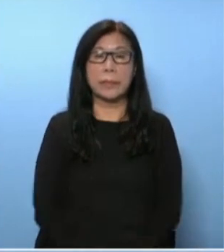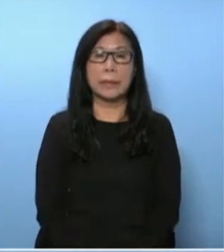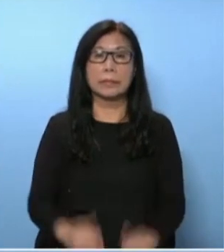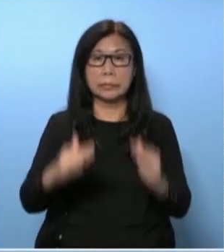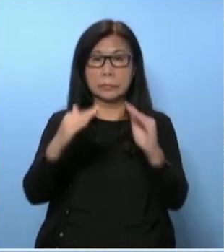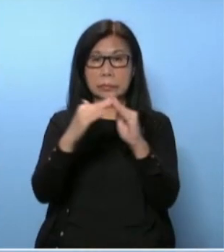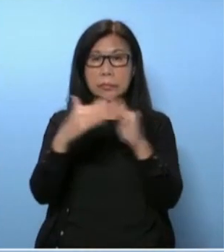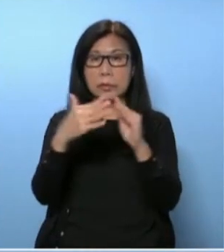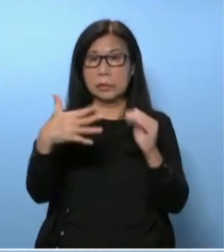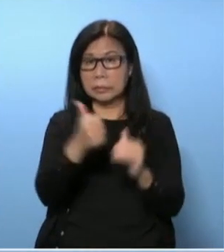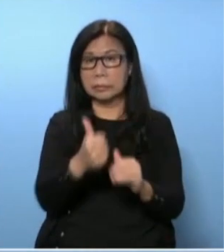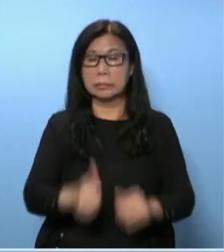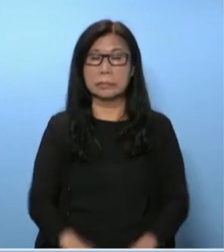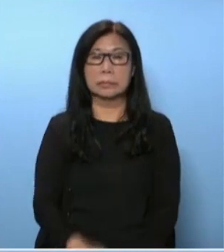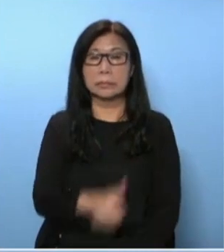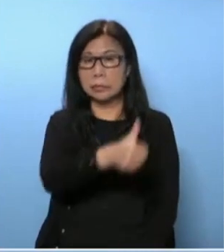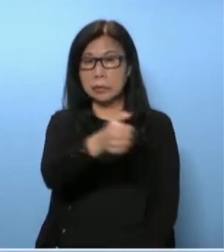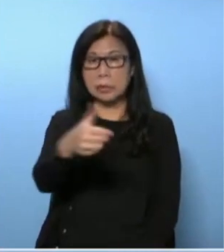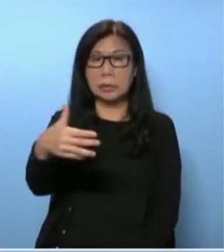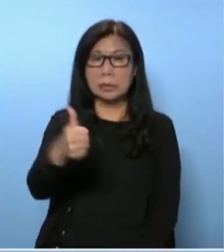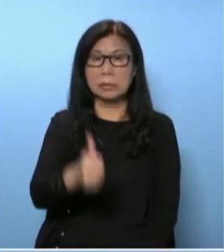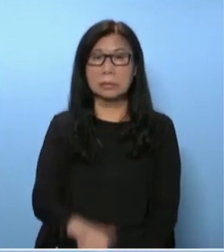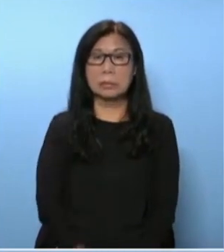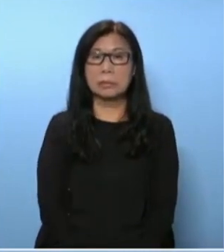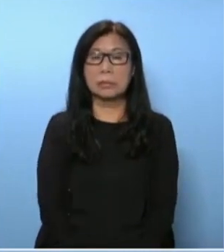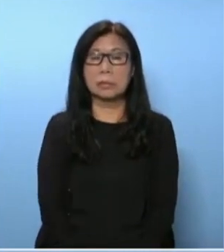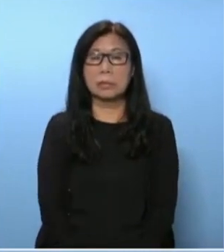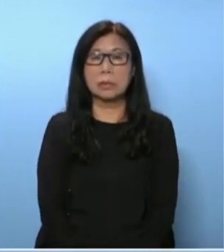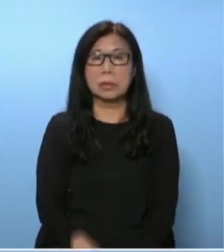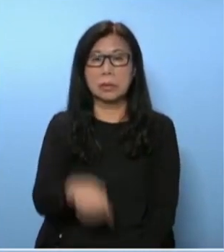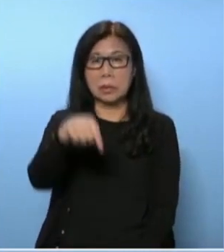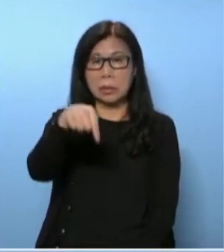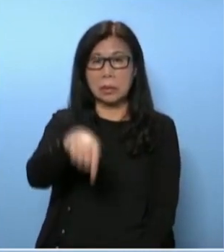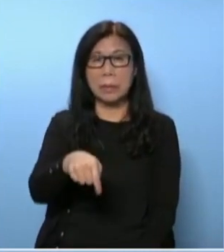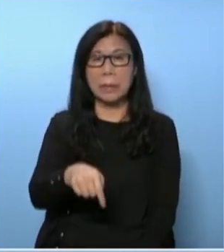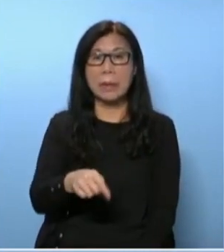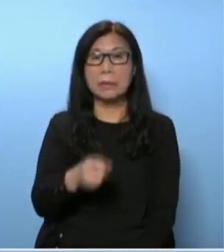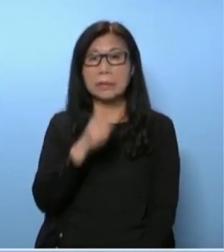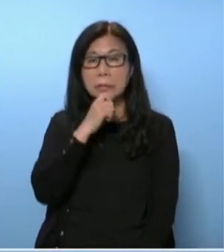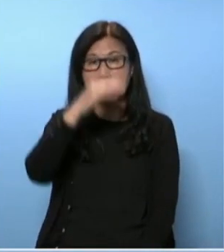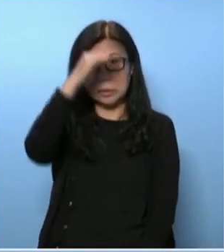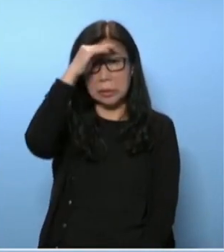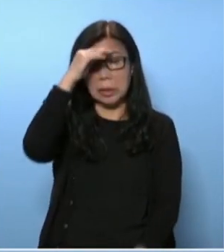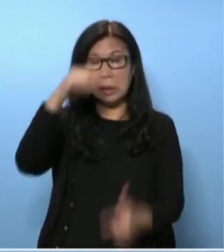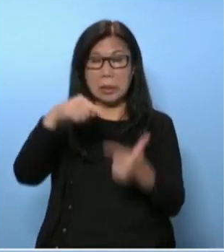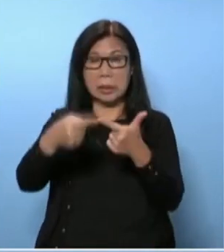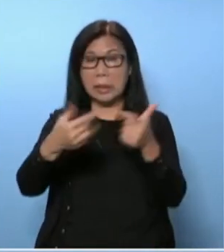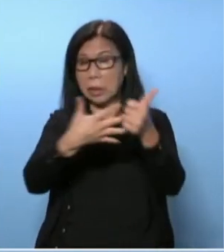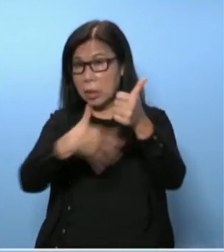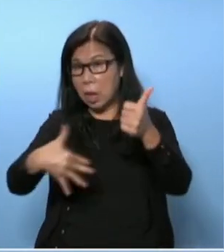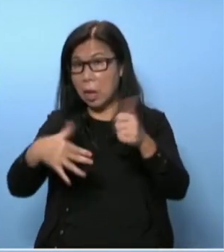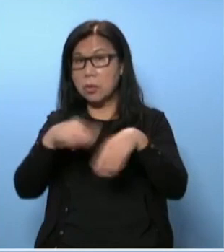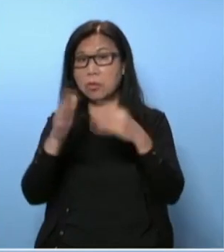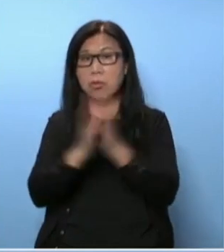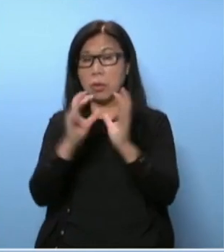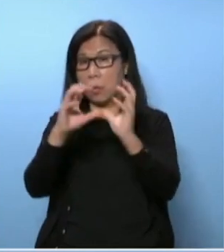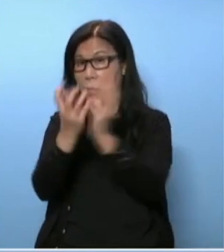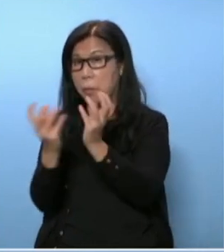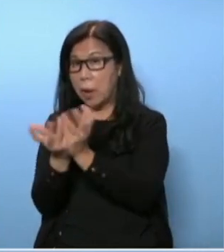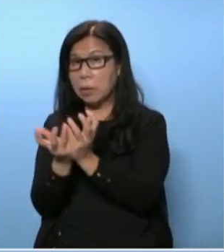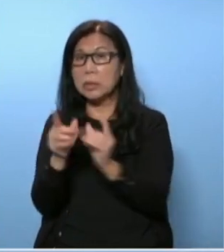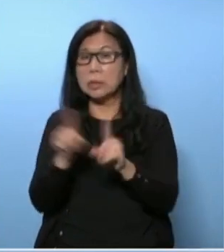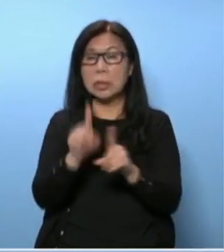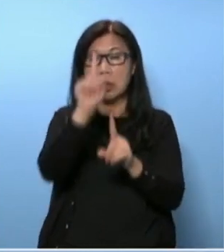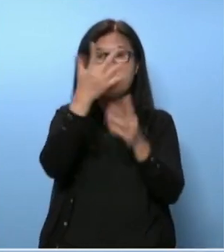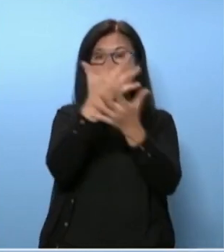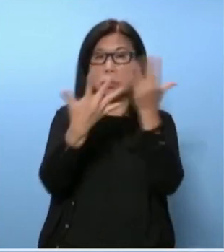長， 係，多謝主席。其實而家咧，我哋除咗警隊同埋另外幾個執法部門咧，都係會進行一啲嘅